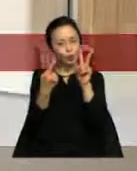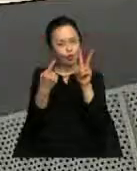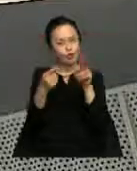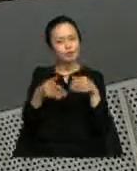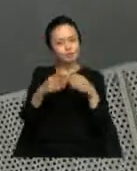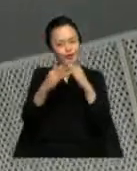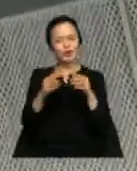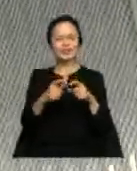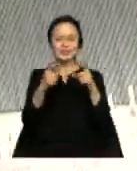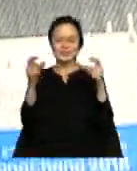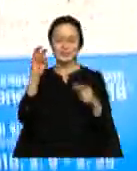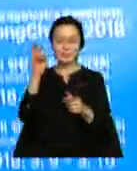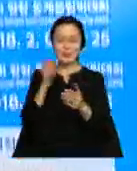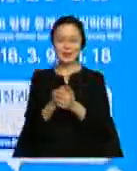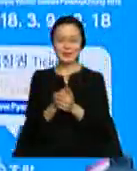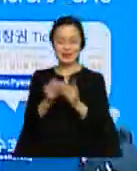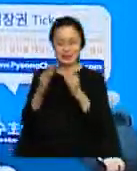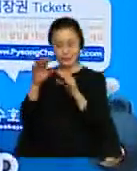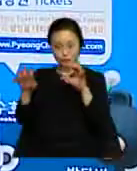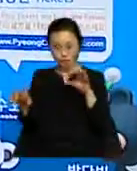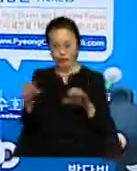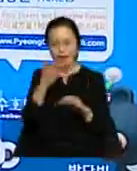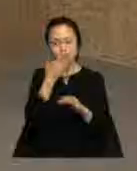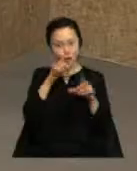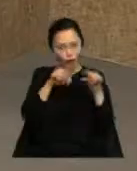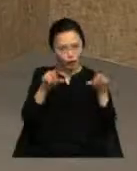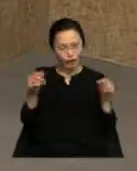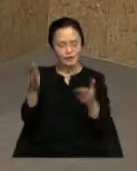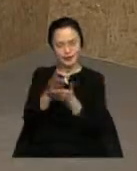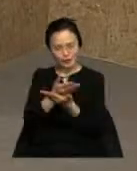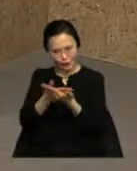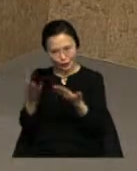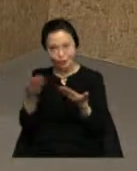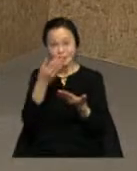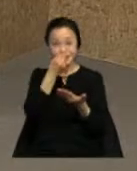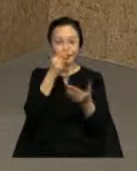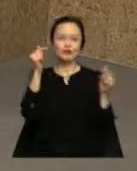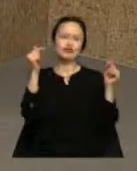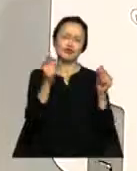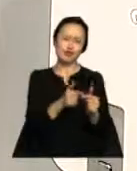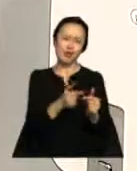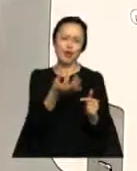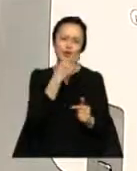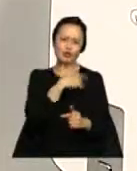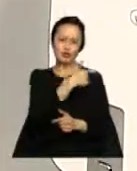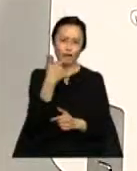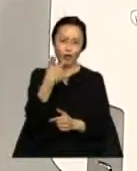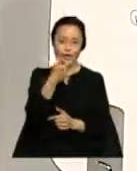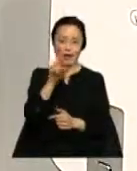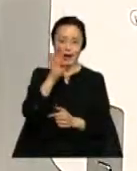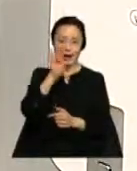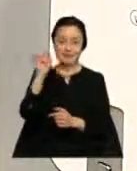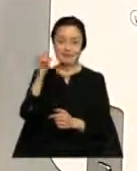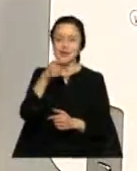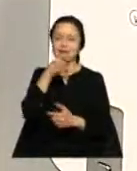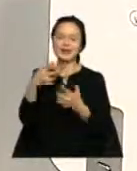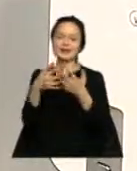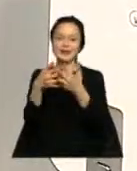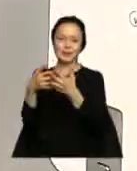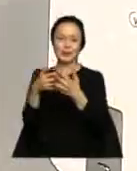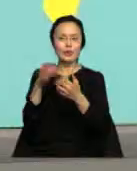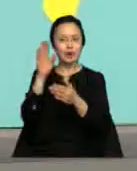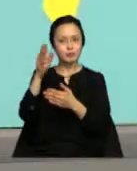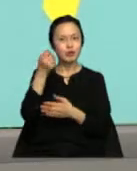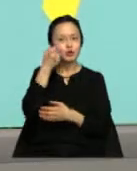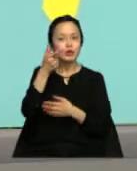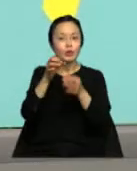않을까. 이웃과 음식을 나눠 쓰레기를 줄이는 데 도움을 주는 나비 냉장고. 서초구는 앞으로 6개월간의 운영 기간을